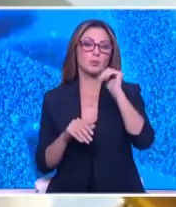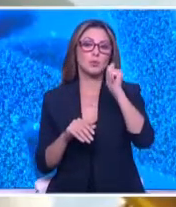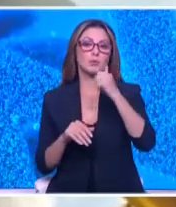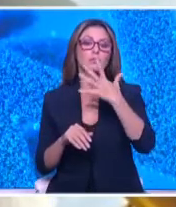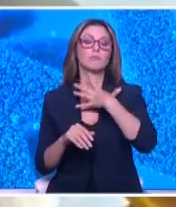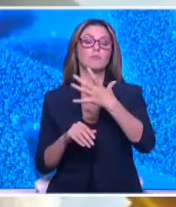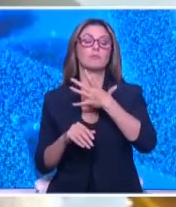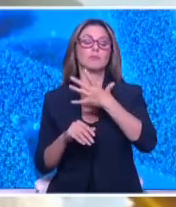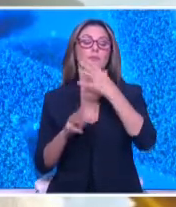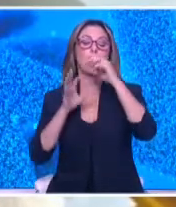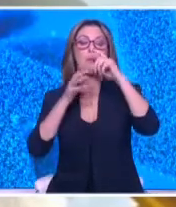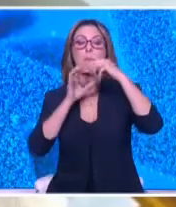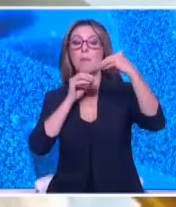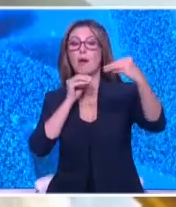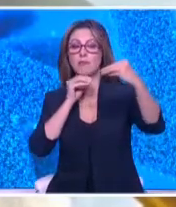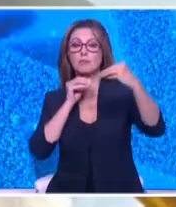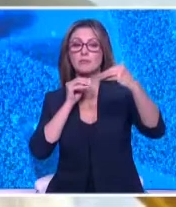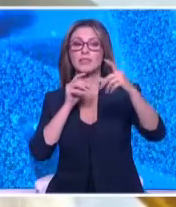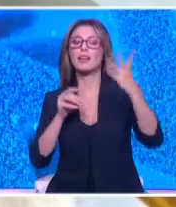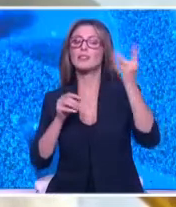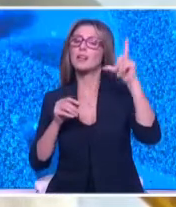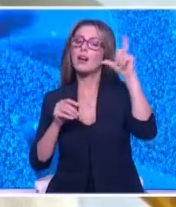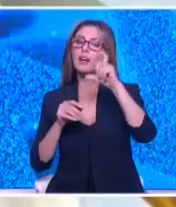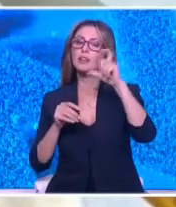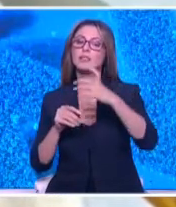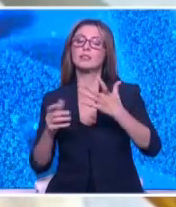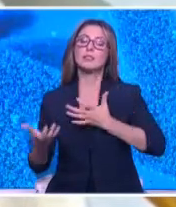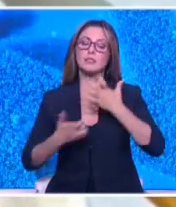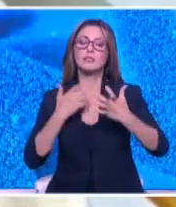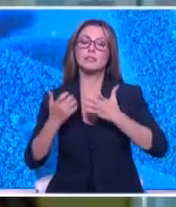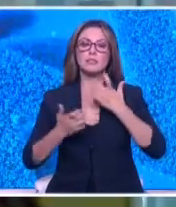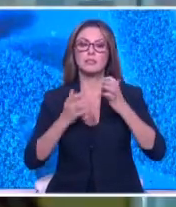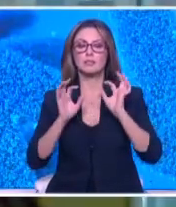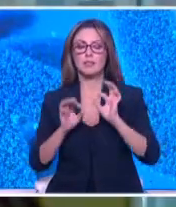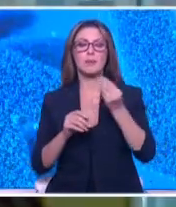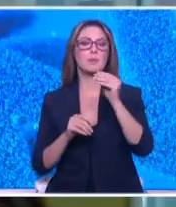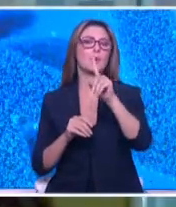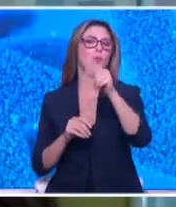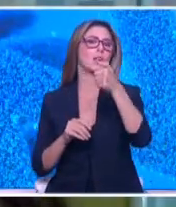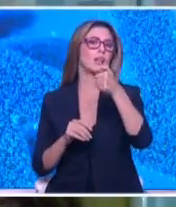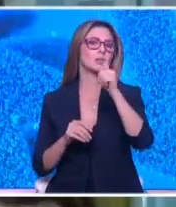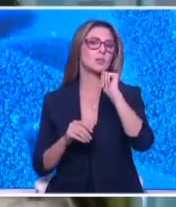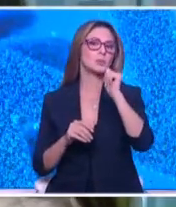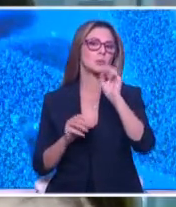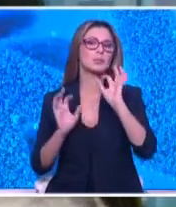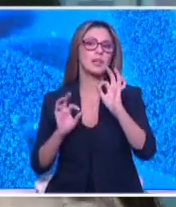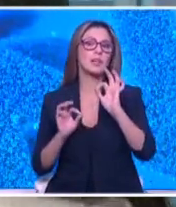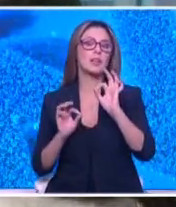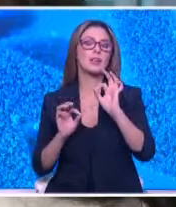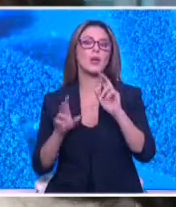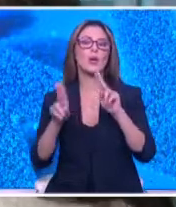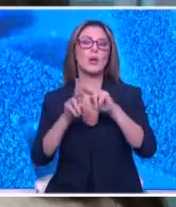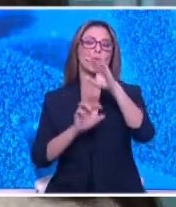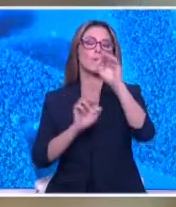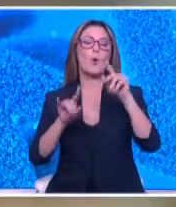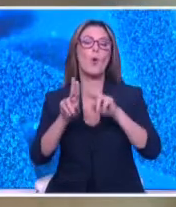solunum cihazından ayrılamayan Rabia bebek aylarca ölüm kalım savaşı verdi. Bebek yaklaşık 16 günlükken bebeğimize kök hücre